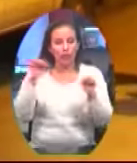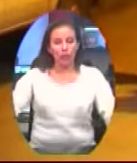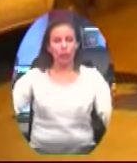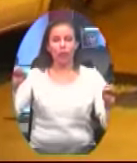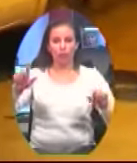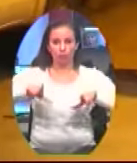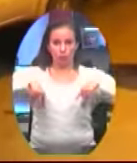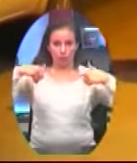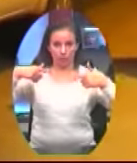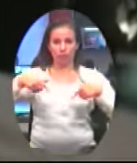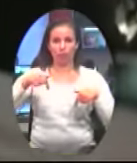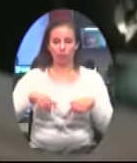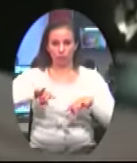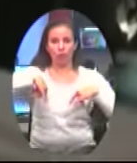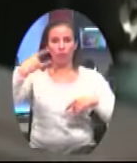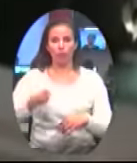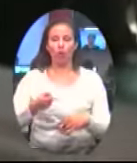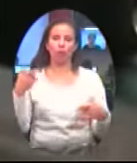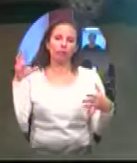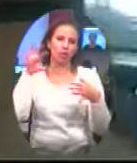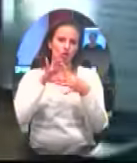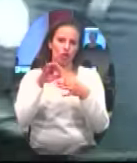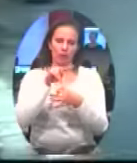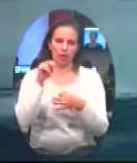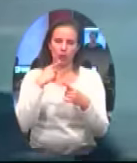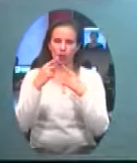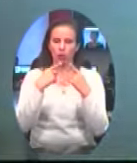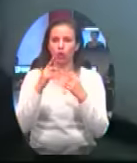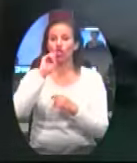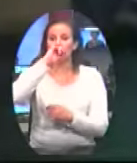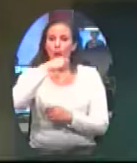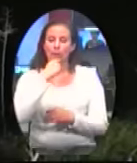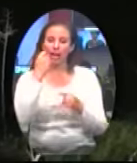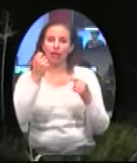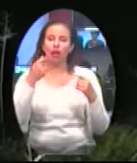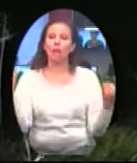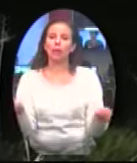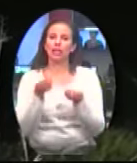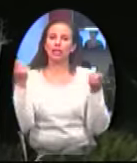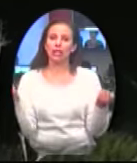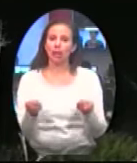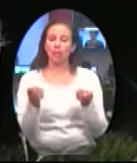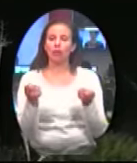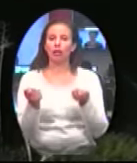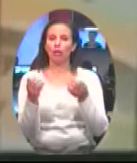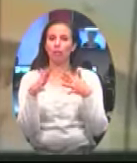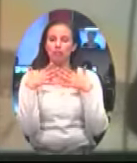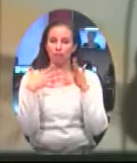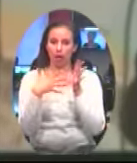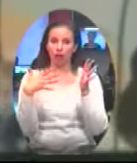ישראל מתקשרים לנושא הדיון. רק אתמול פרסם השב"כ פרטים מחקירת המחבל שרצח את דפנה מאיר זכרה לברכה